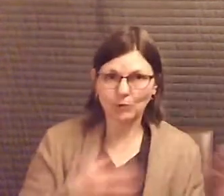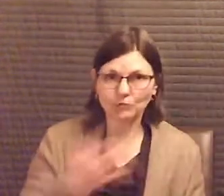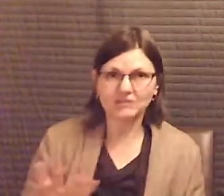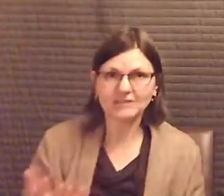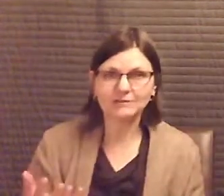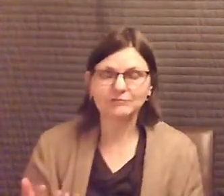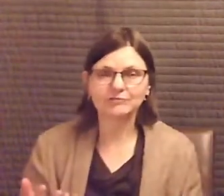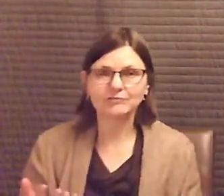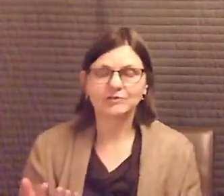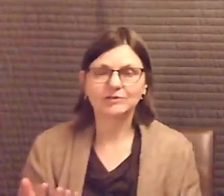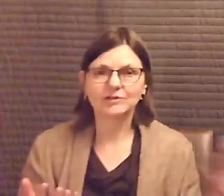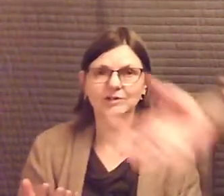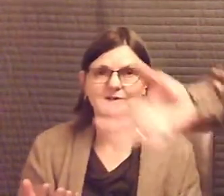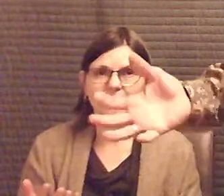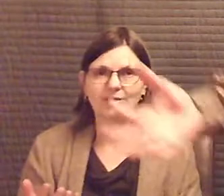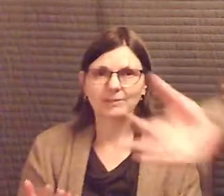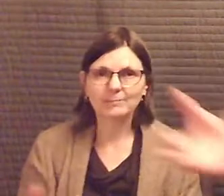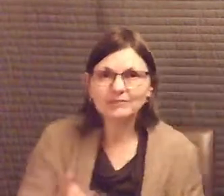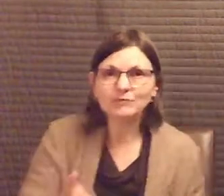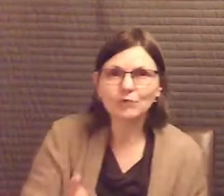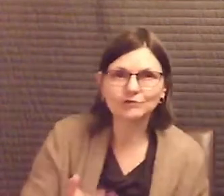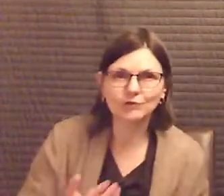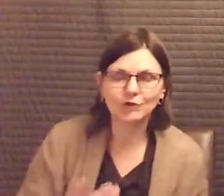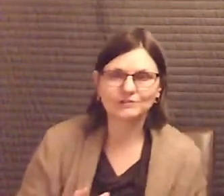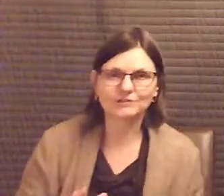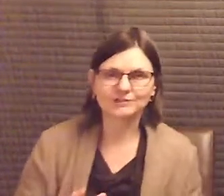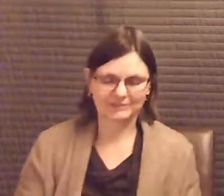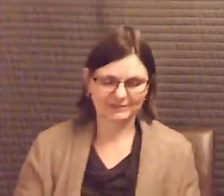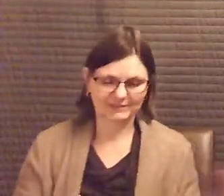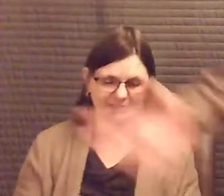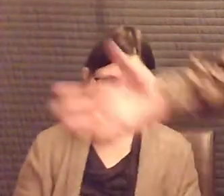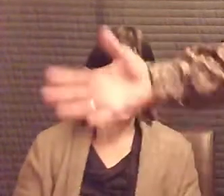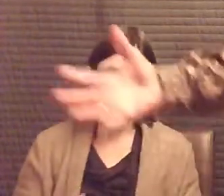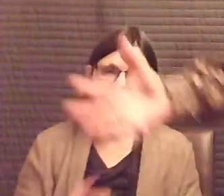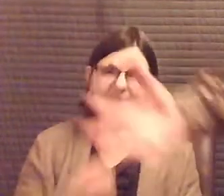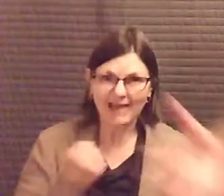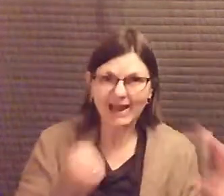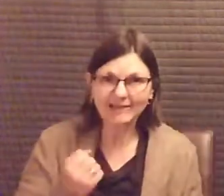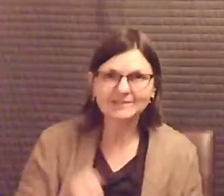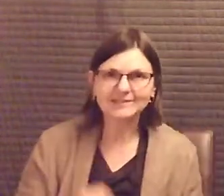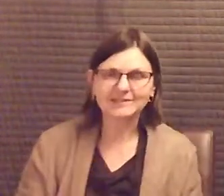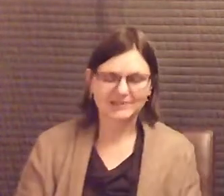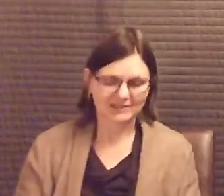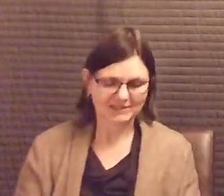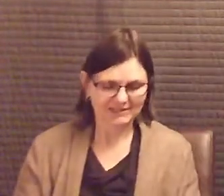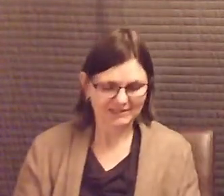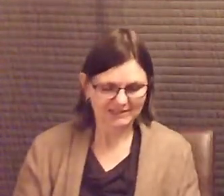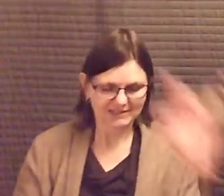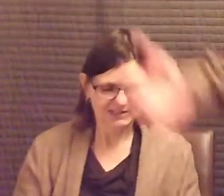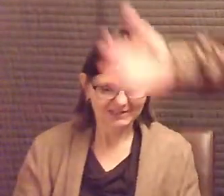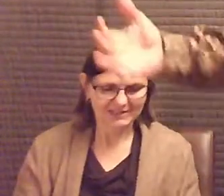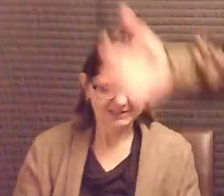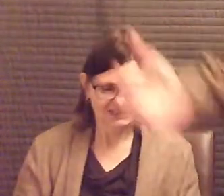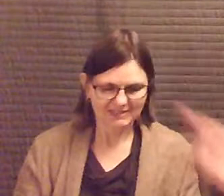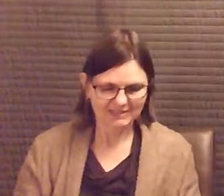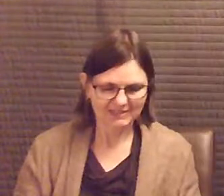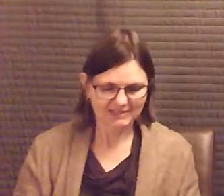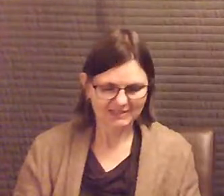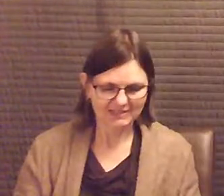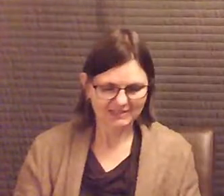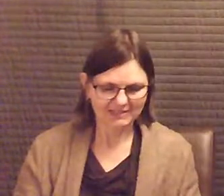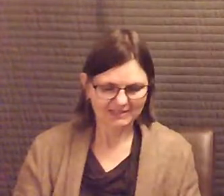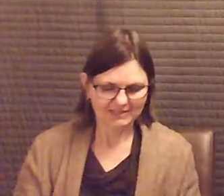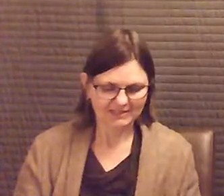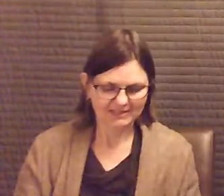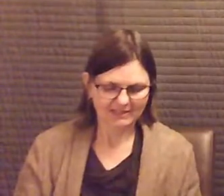positief toen ze kwam in de woorden van god in action in actie en deed ook de lijst ook